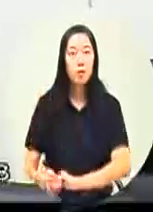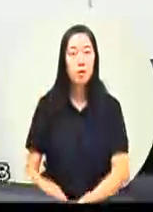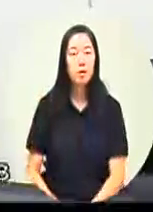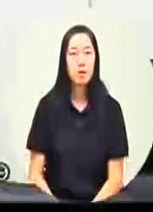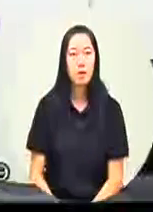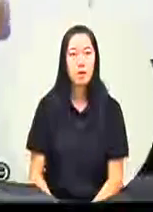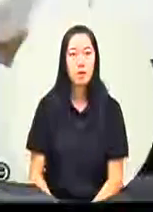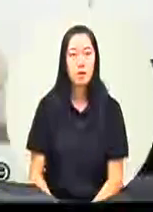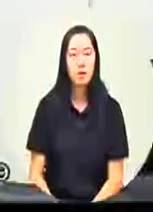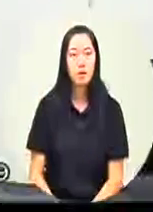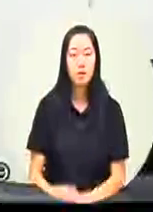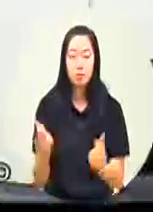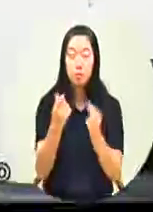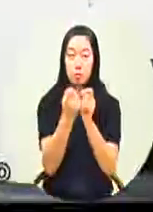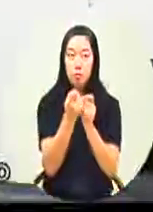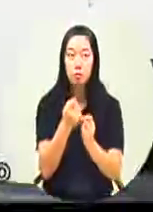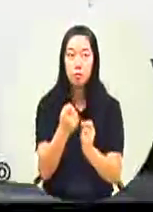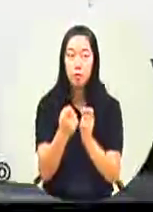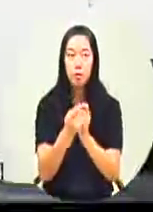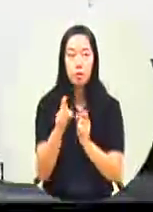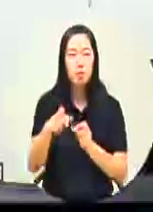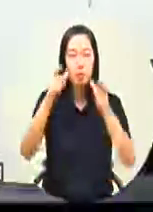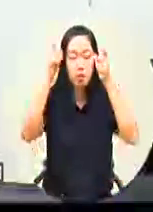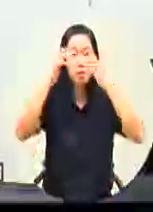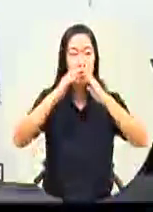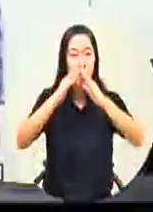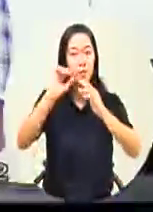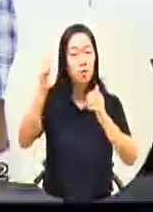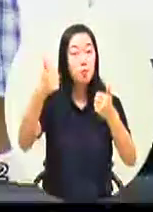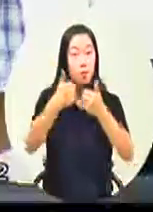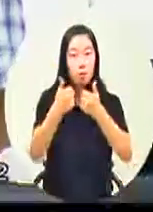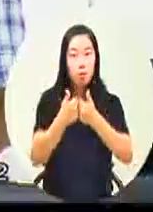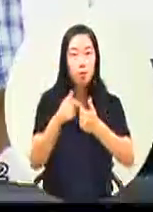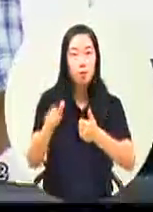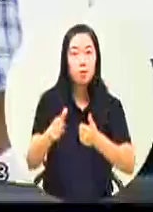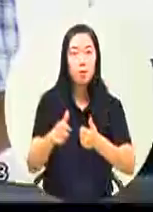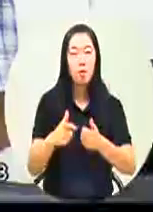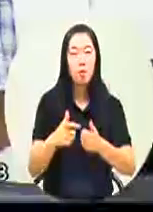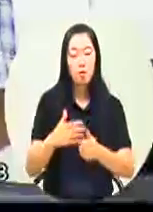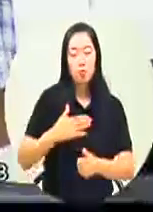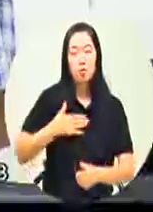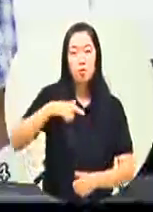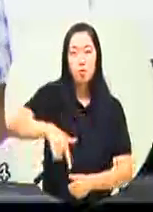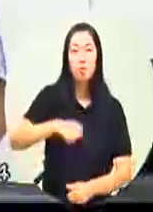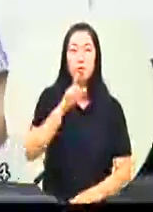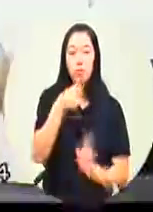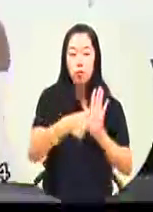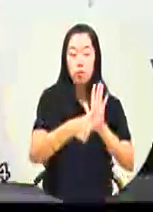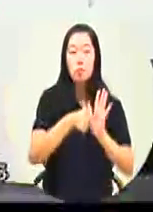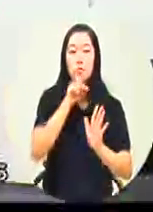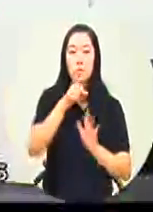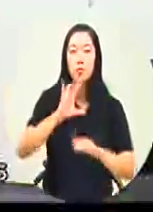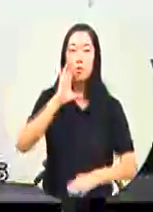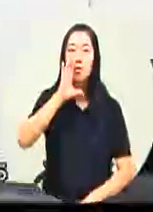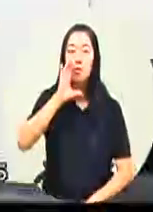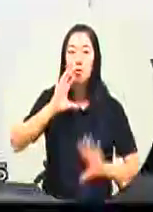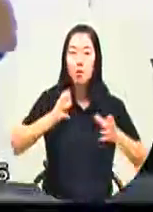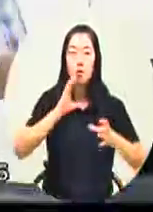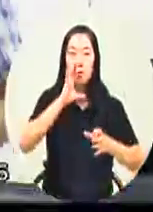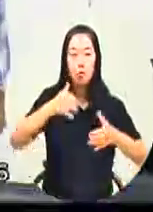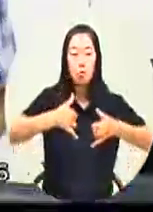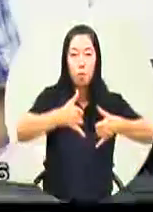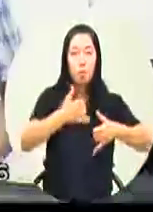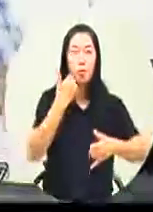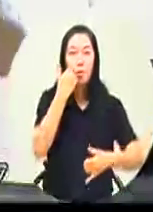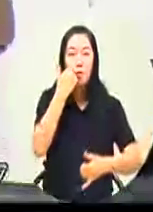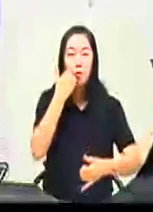比如用盖金呢，哦，局长，我们高雄市议会前面的叫国泰路，国泰路我要如果左转回去，